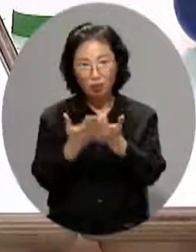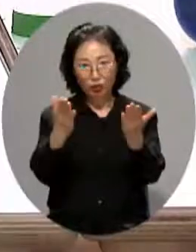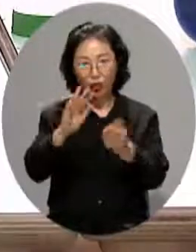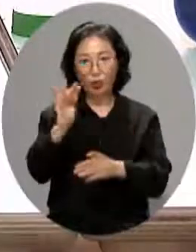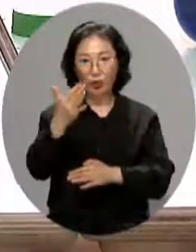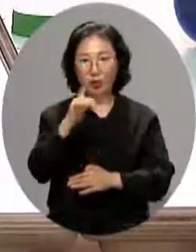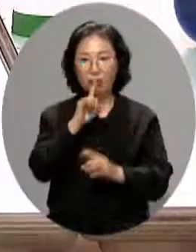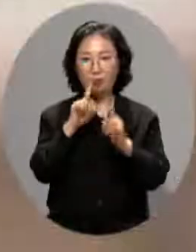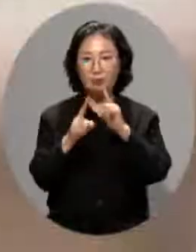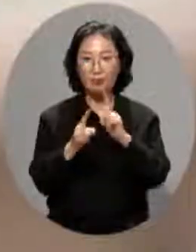설명했습니다